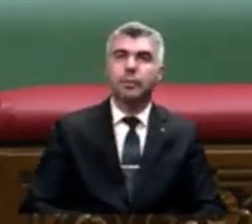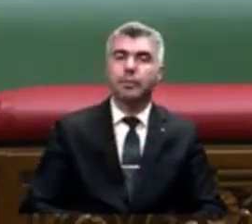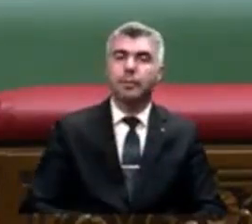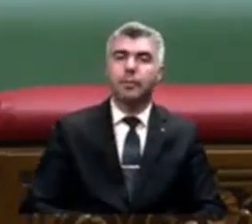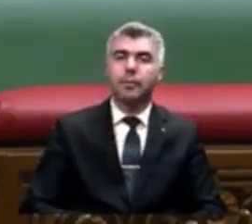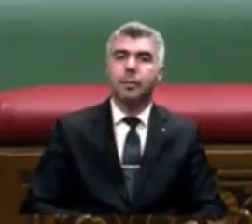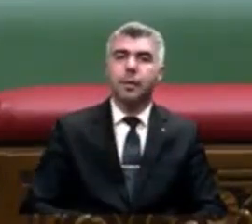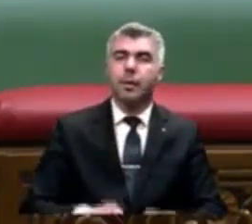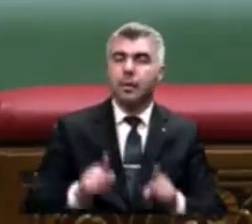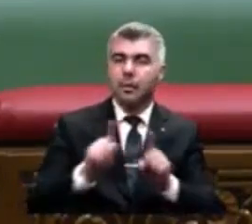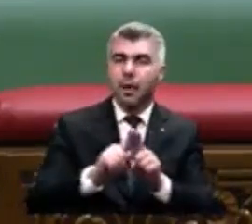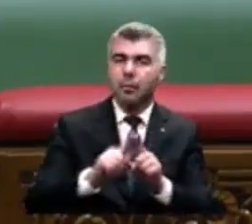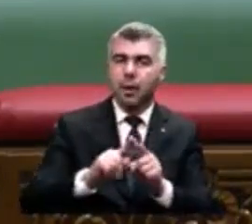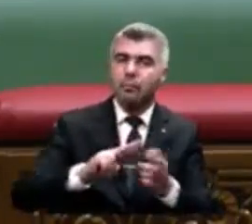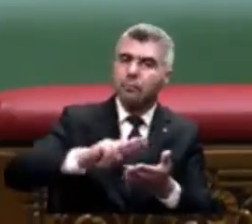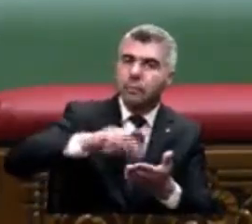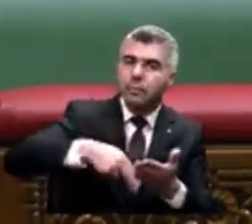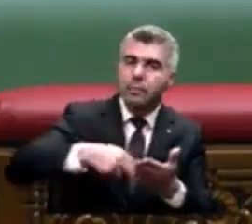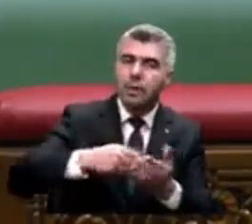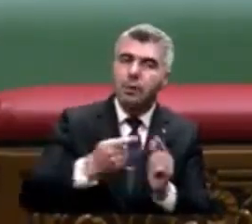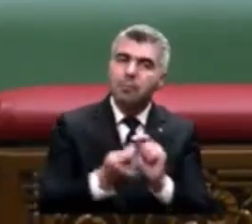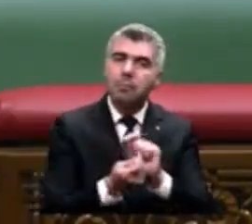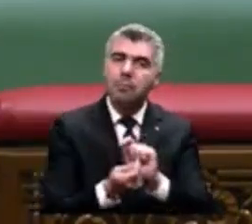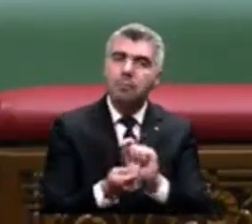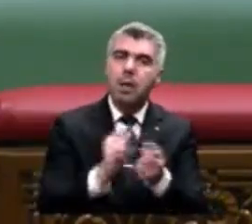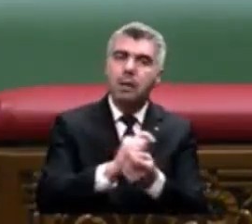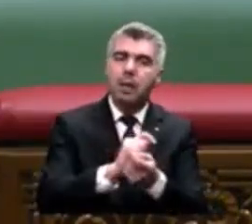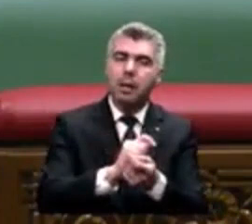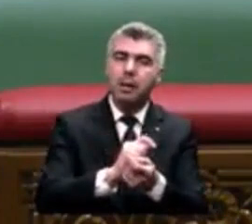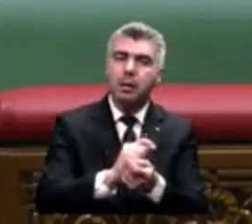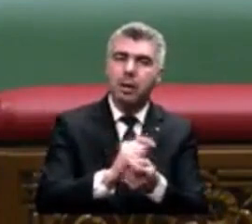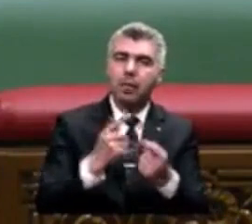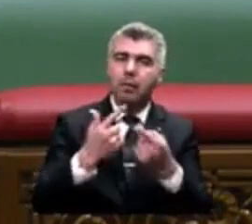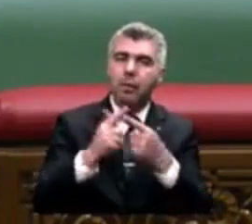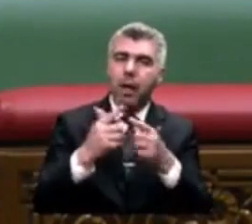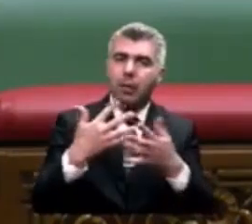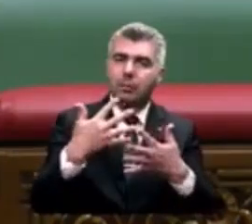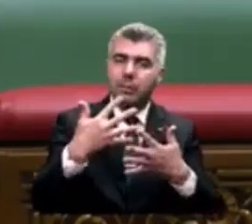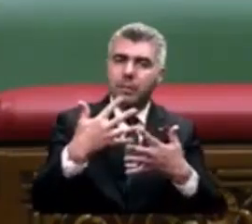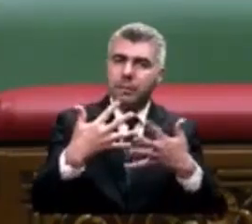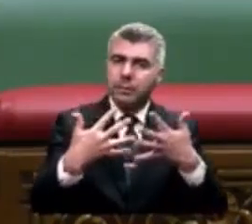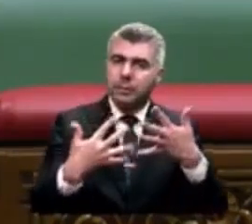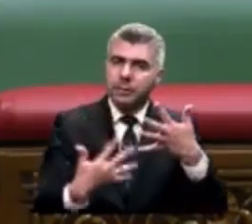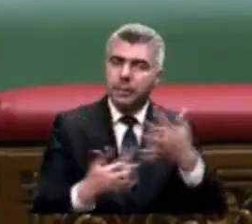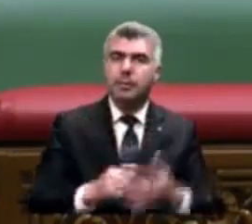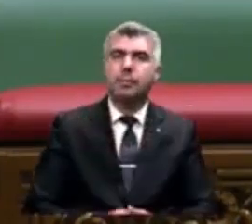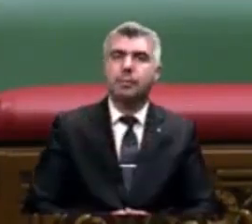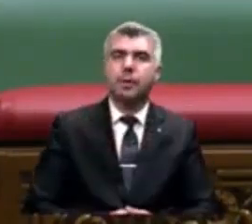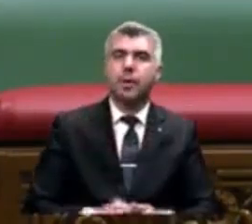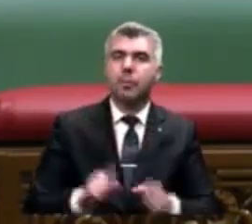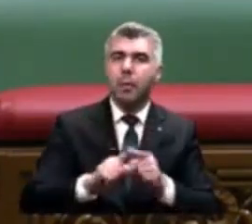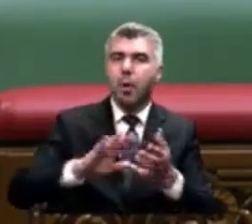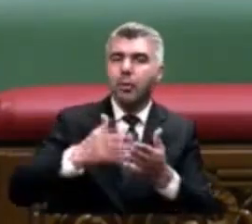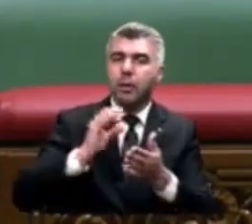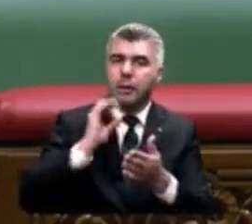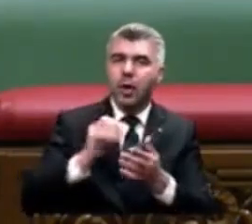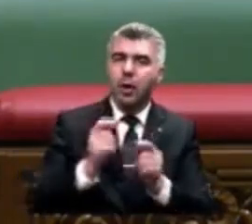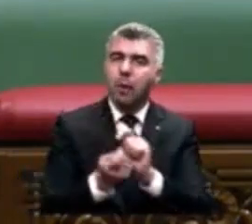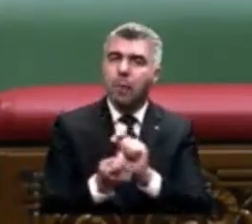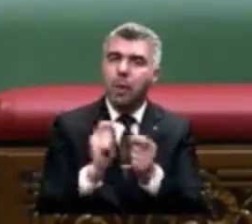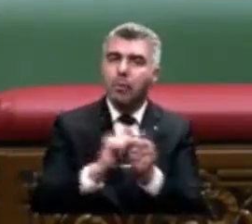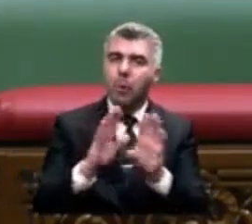الأخذ بالقرار في هذا التغيير التنظيمي المتعدد الحلقات، يعني لا بريز دو ديسيزيون دو